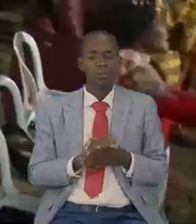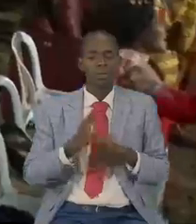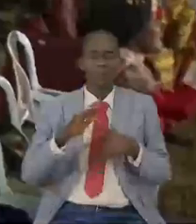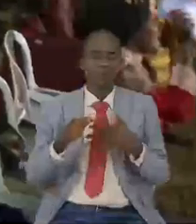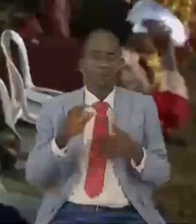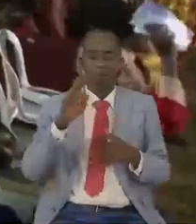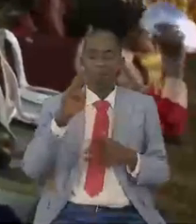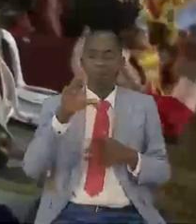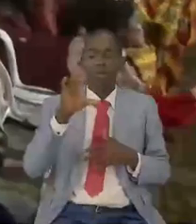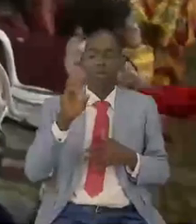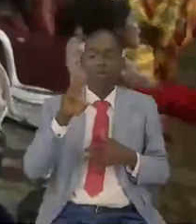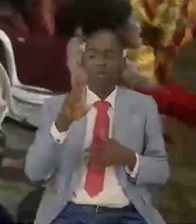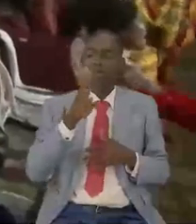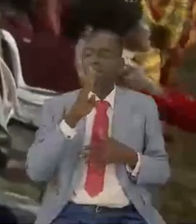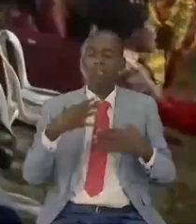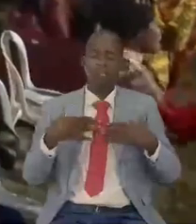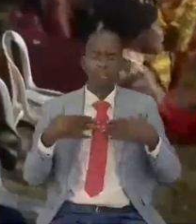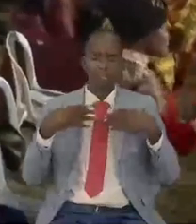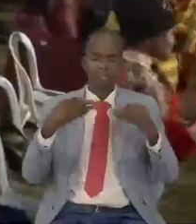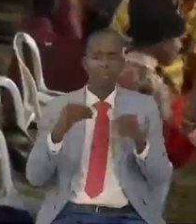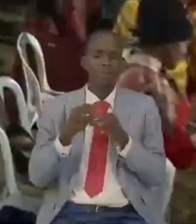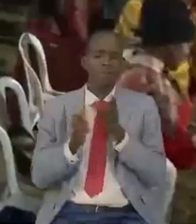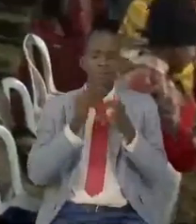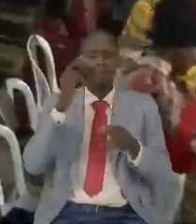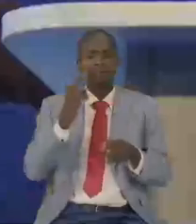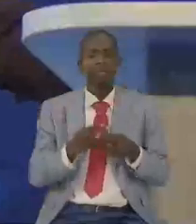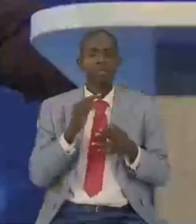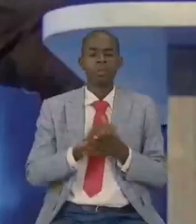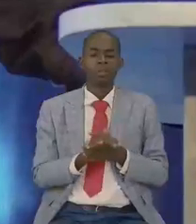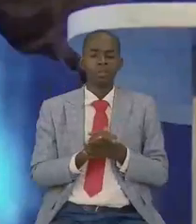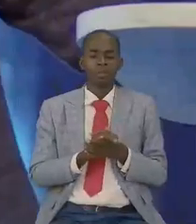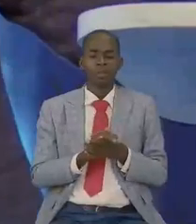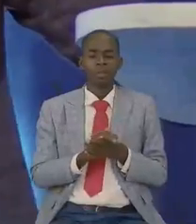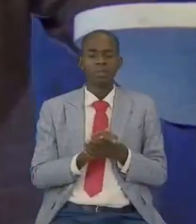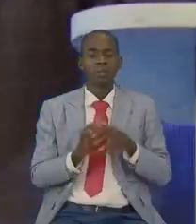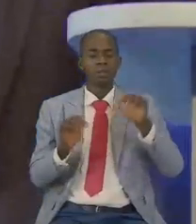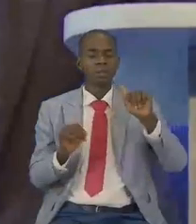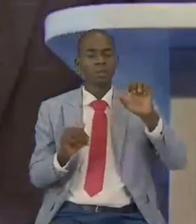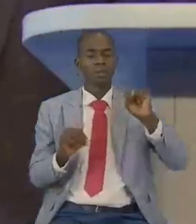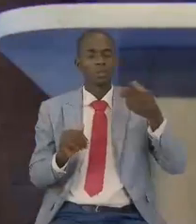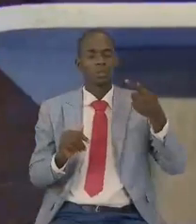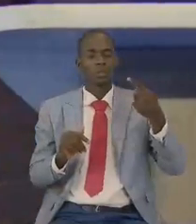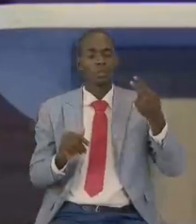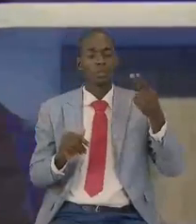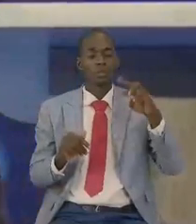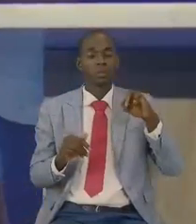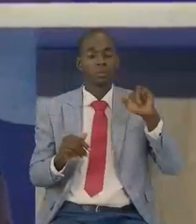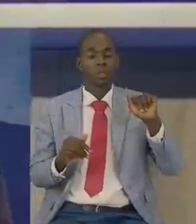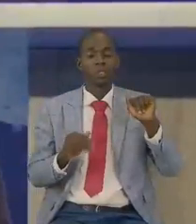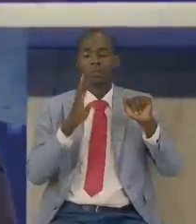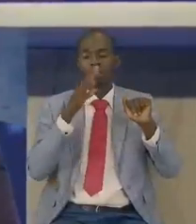Ulcère, soyez guéris au nom de Jésus. Asthme, sois guéri au nom